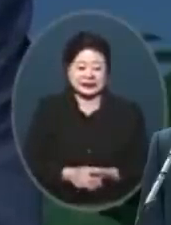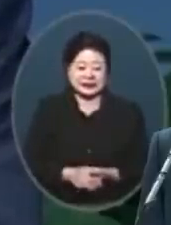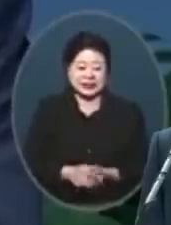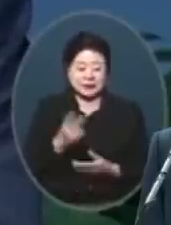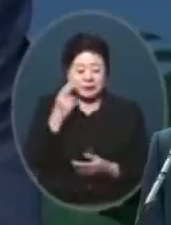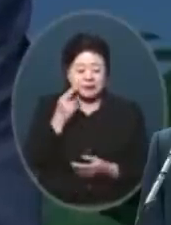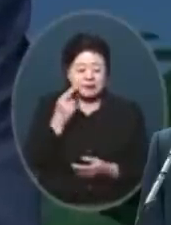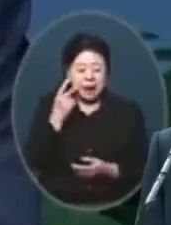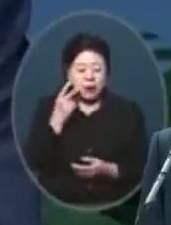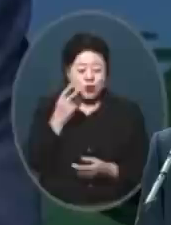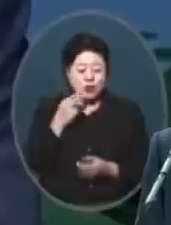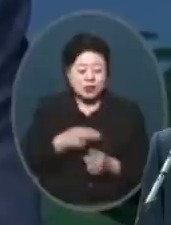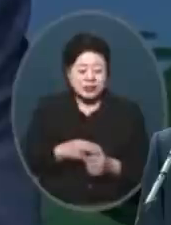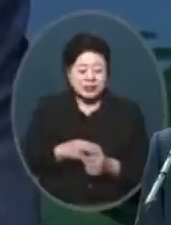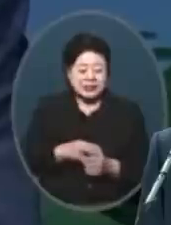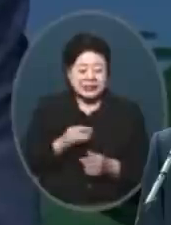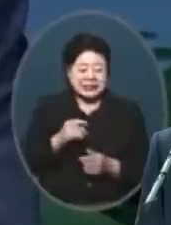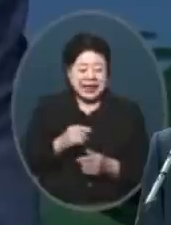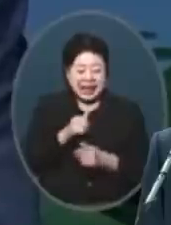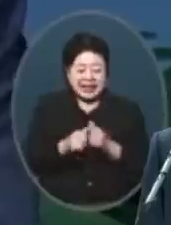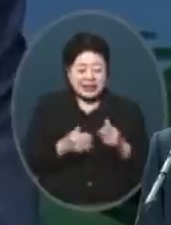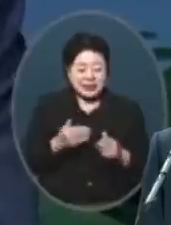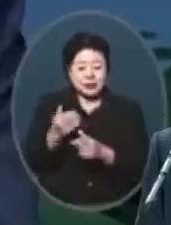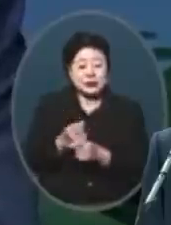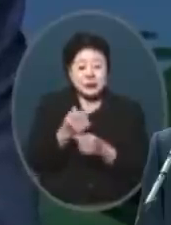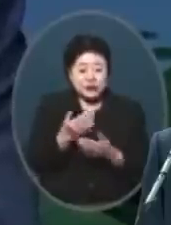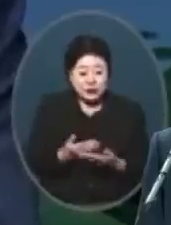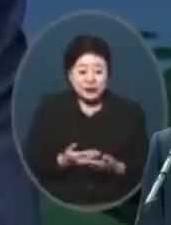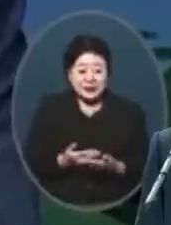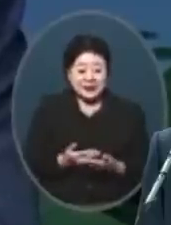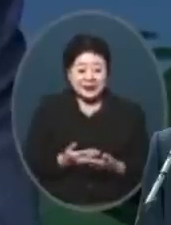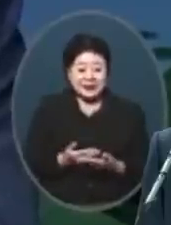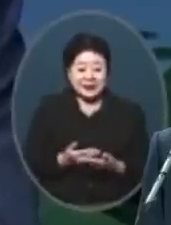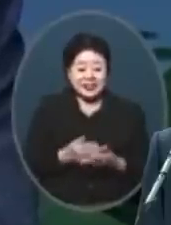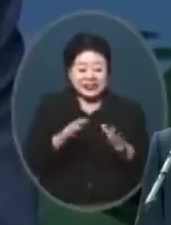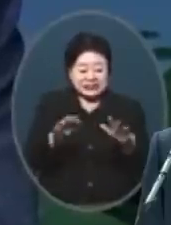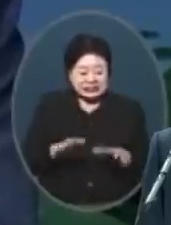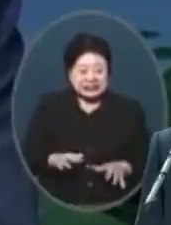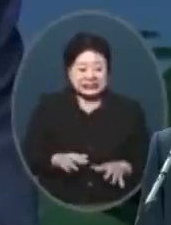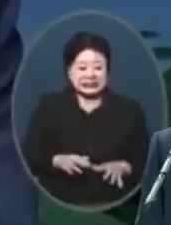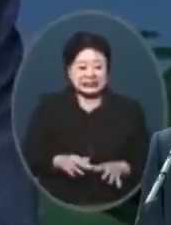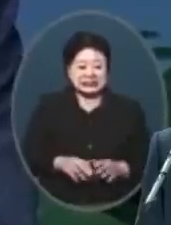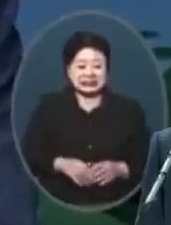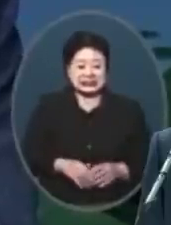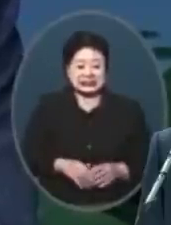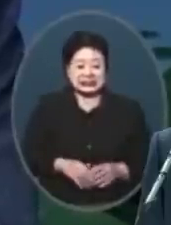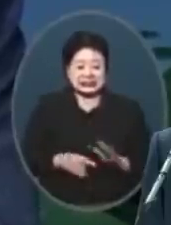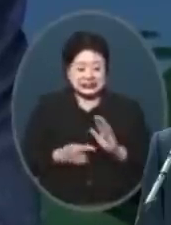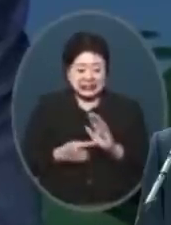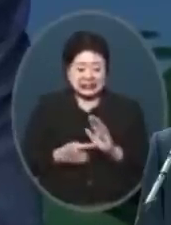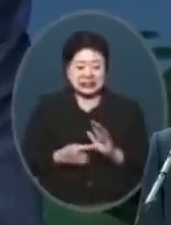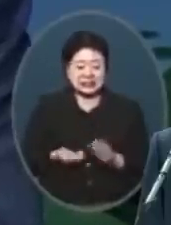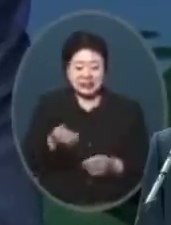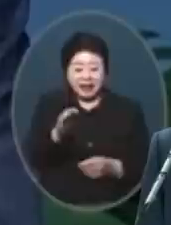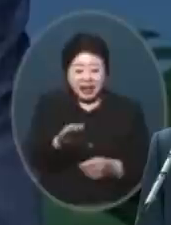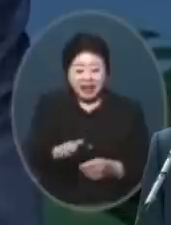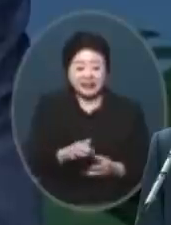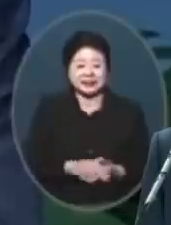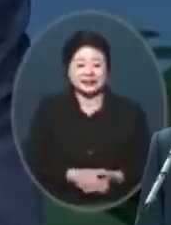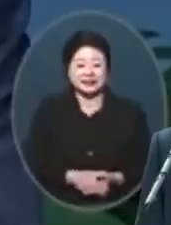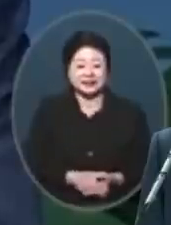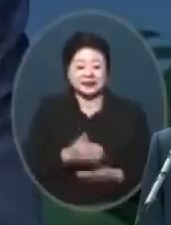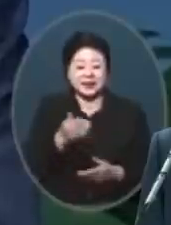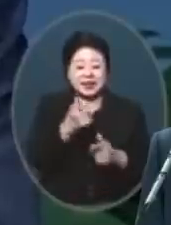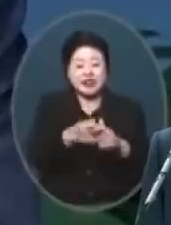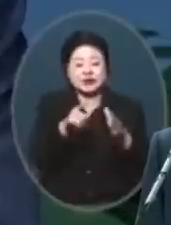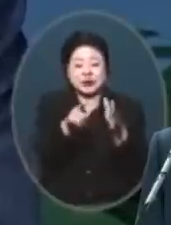바울과 실라를 하나님께서 붙들어 주셔서 지진을 일으켰다고. 그러니 여러분 다